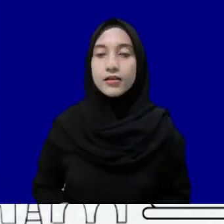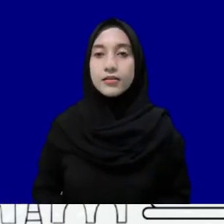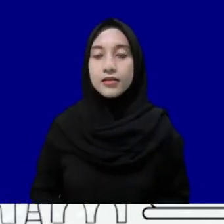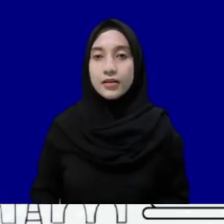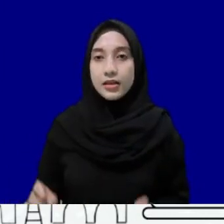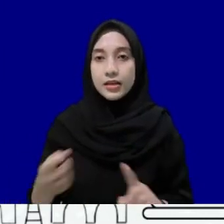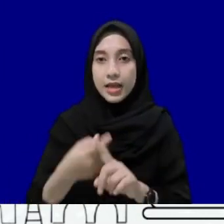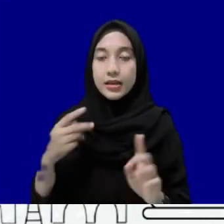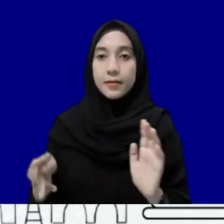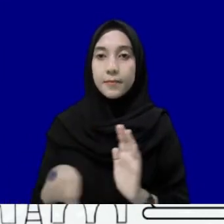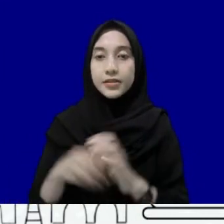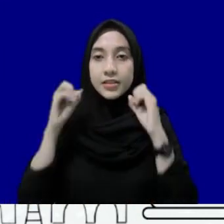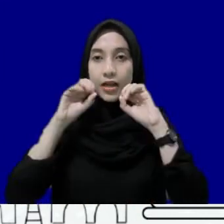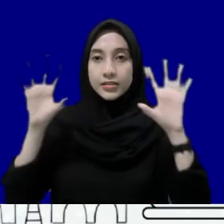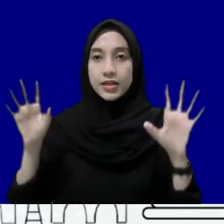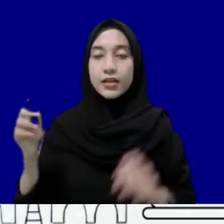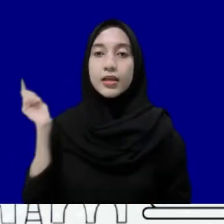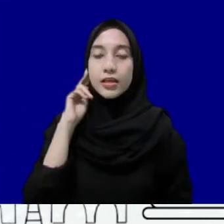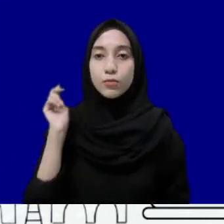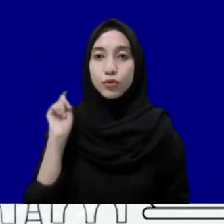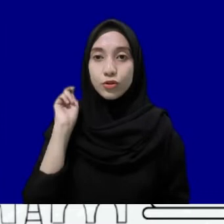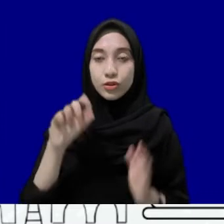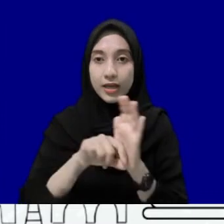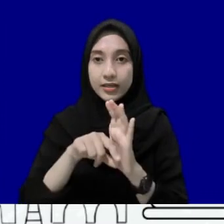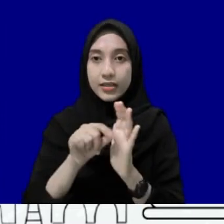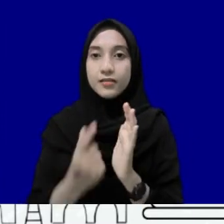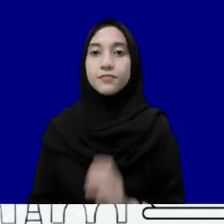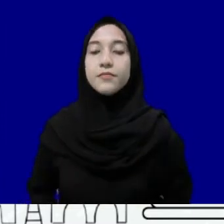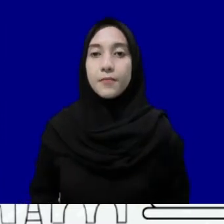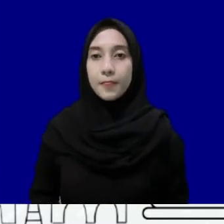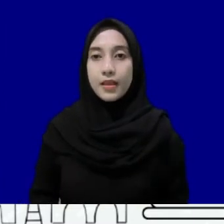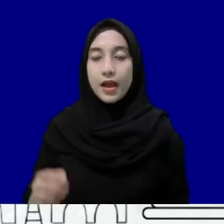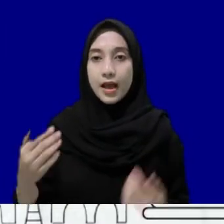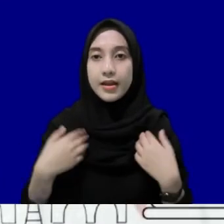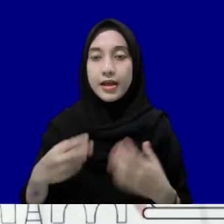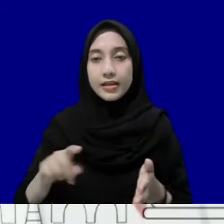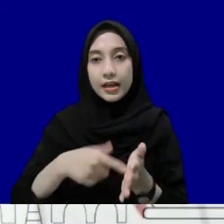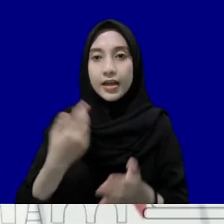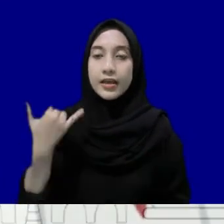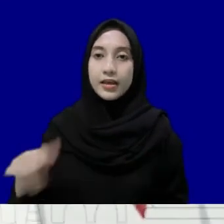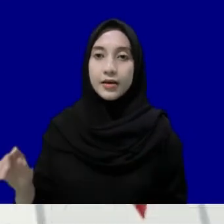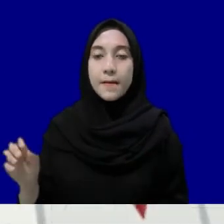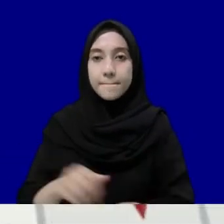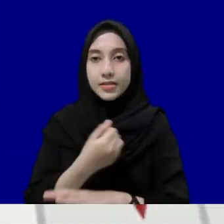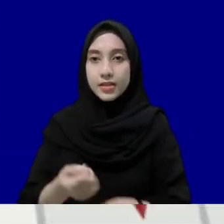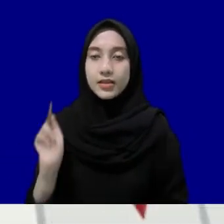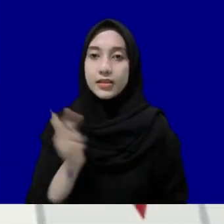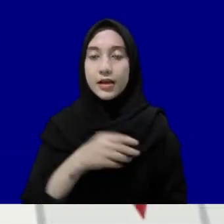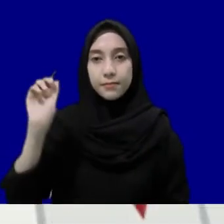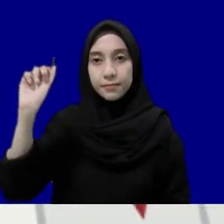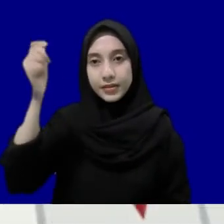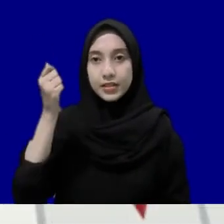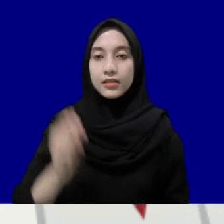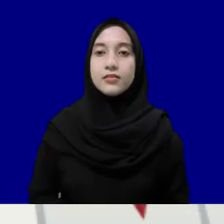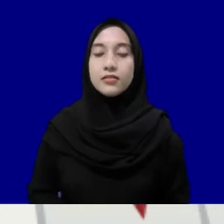memiliki rasa cinta terhadap bangsa dan tanah air dengan cara apa sih, Bu? Dengan cara semangat mengikuti upacara setiap